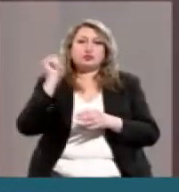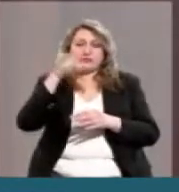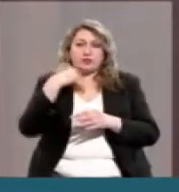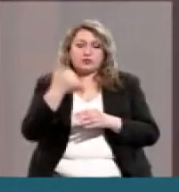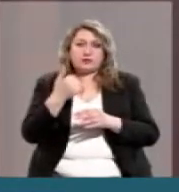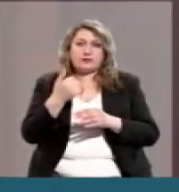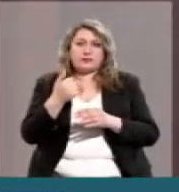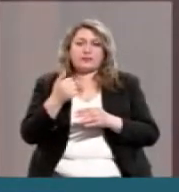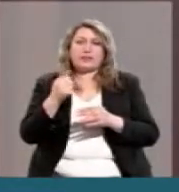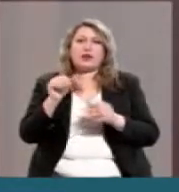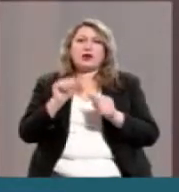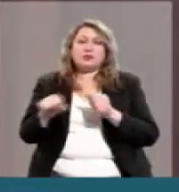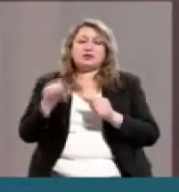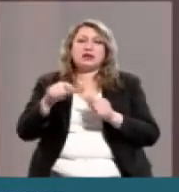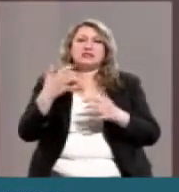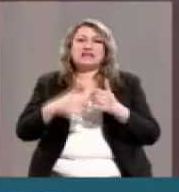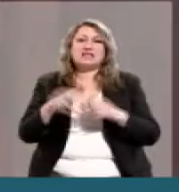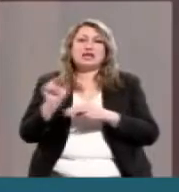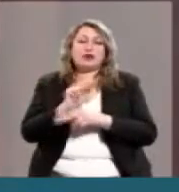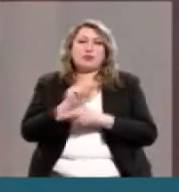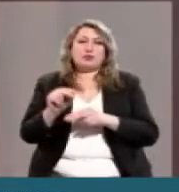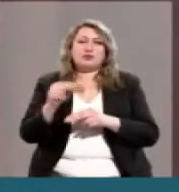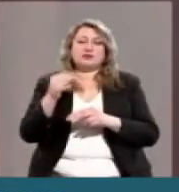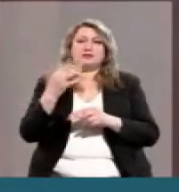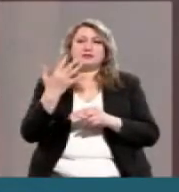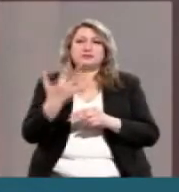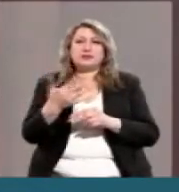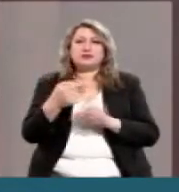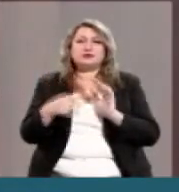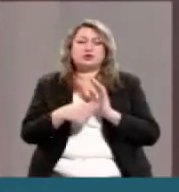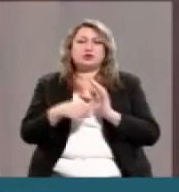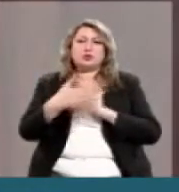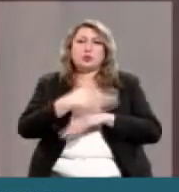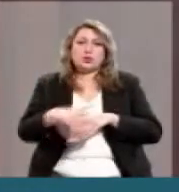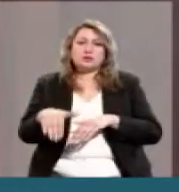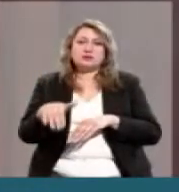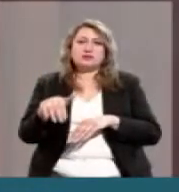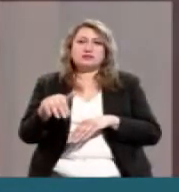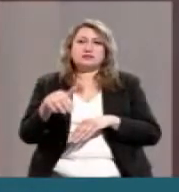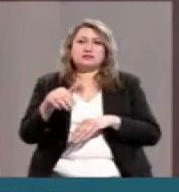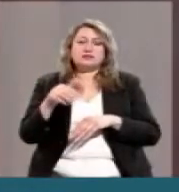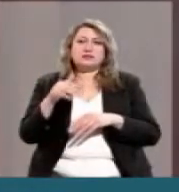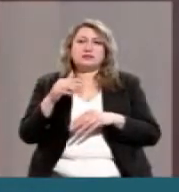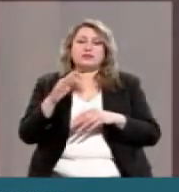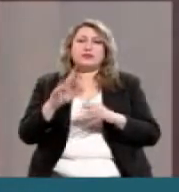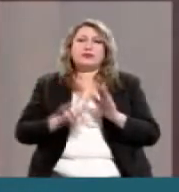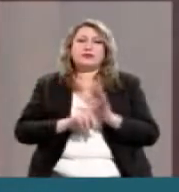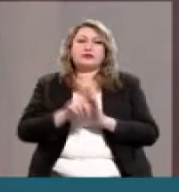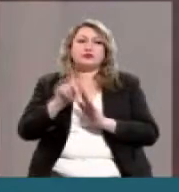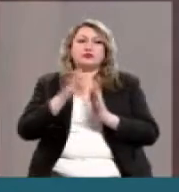года. Кроме того, на средний ремонт 56 улиц населенных пунктов протяженностью